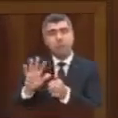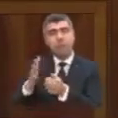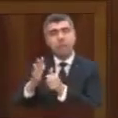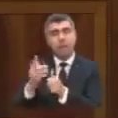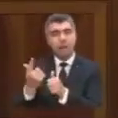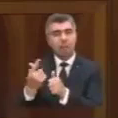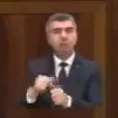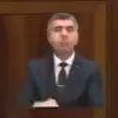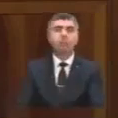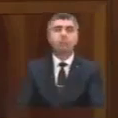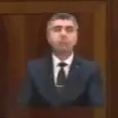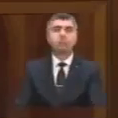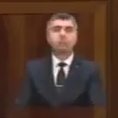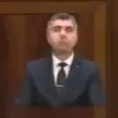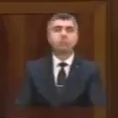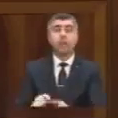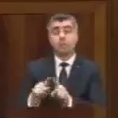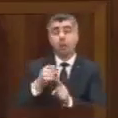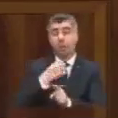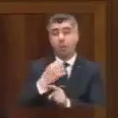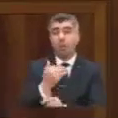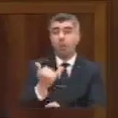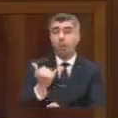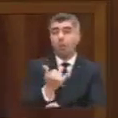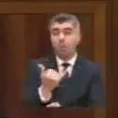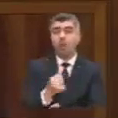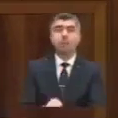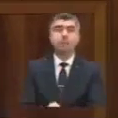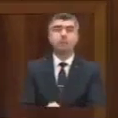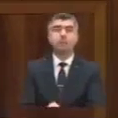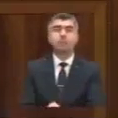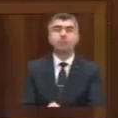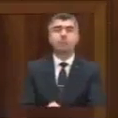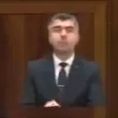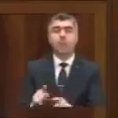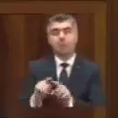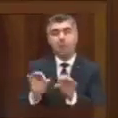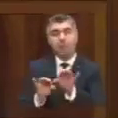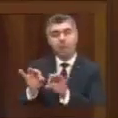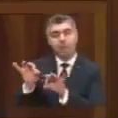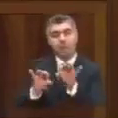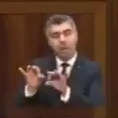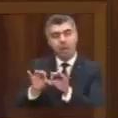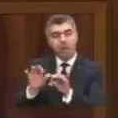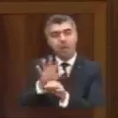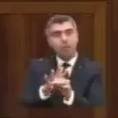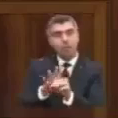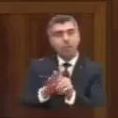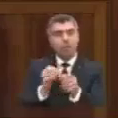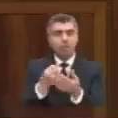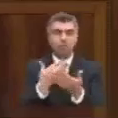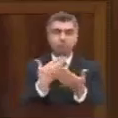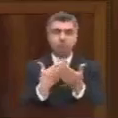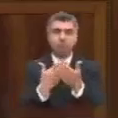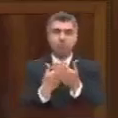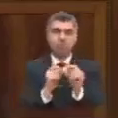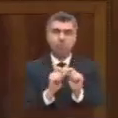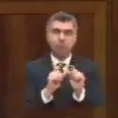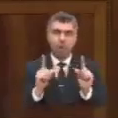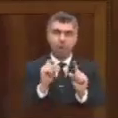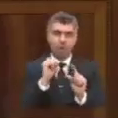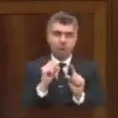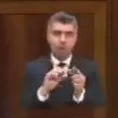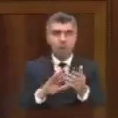بها؟ لذلك نحن في حاجه السيد رئيس الحكومه الى اولا اجراءات كبيره وملموسه. اولا المسؤوليه السياسيه لمحاربه